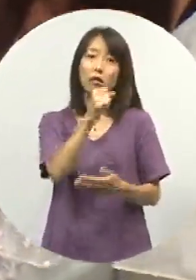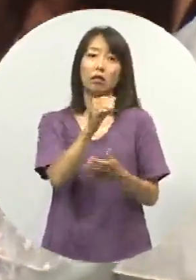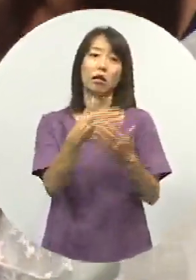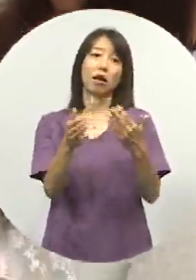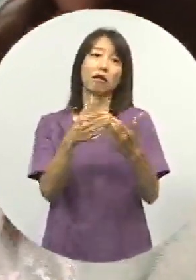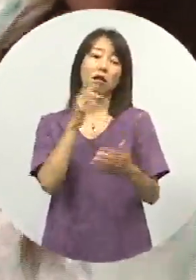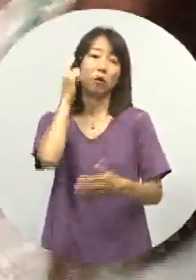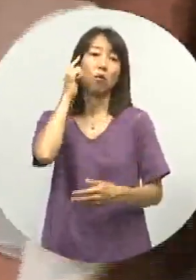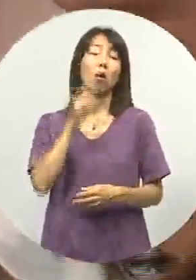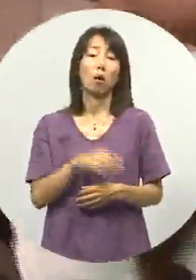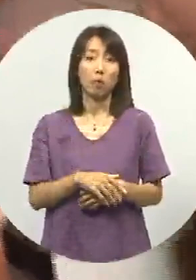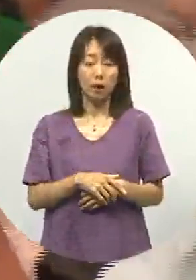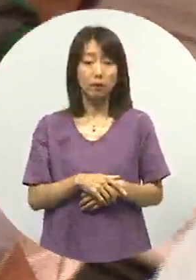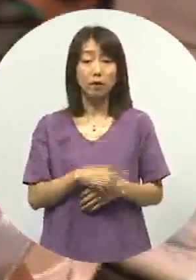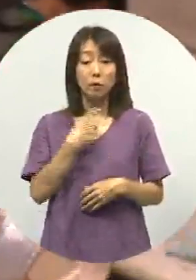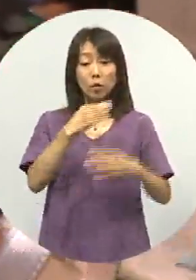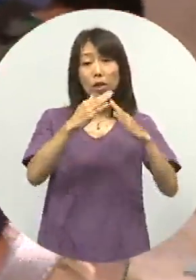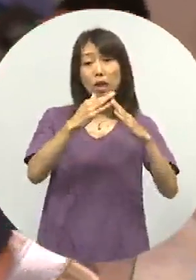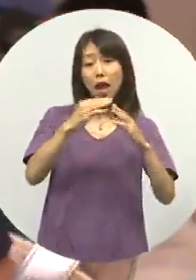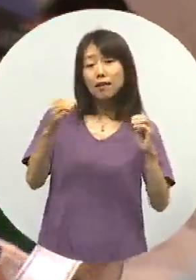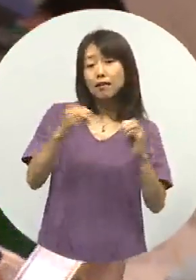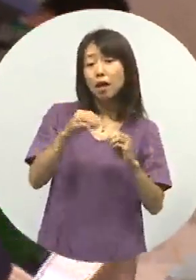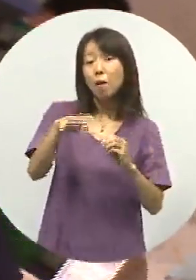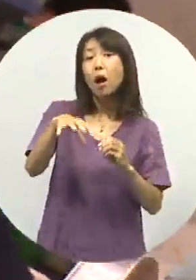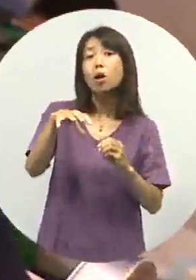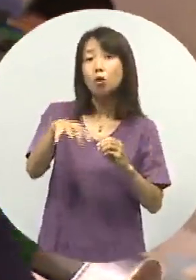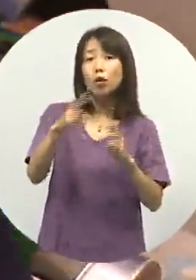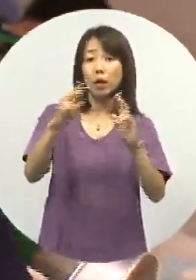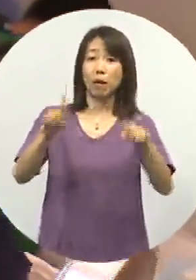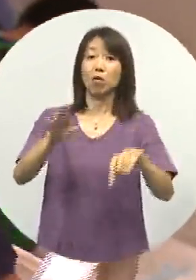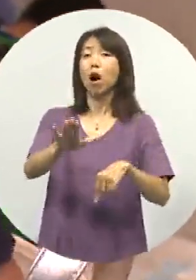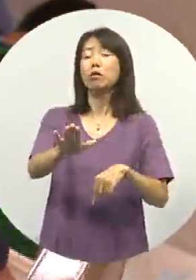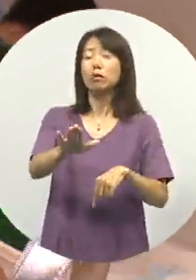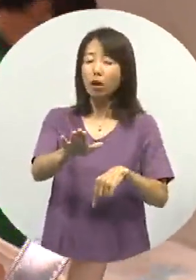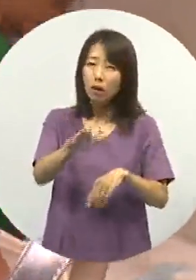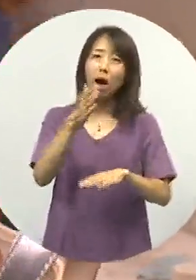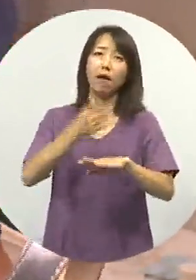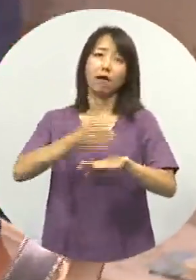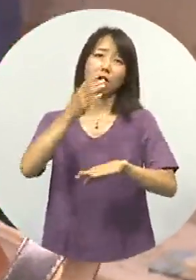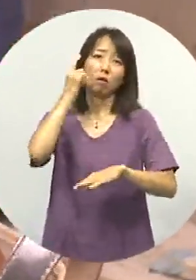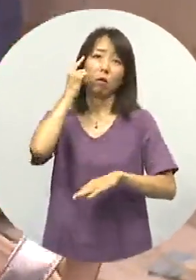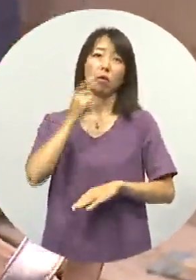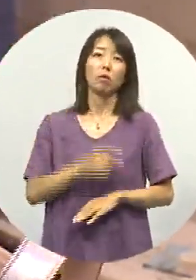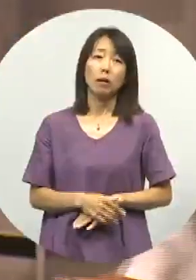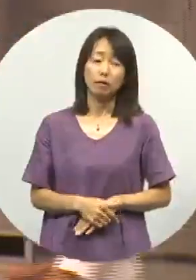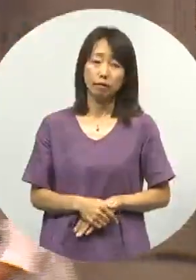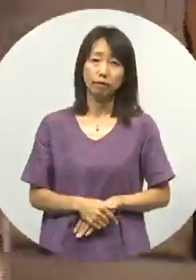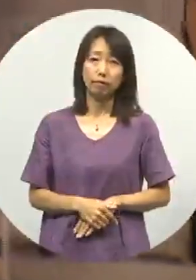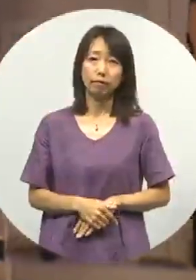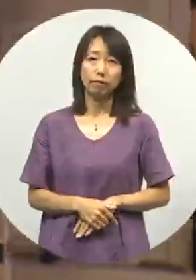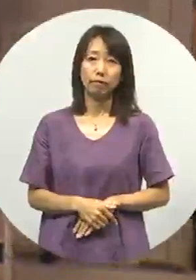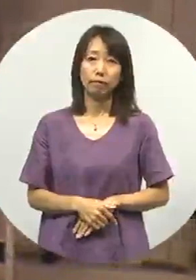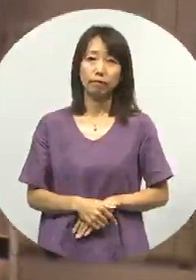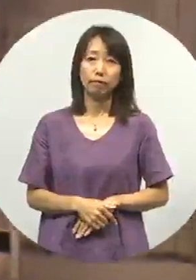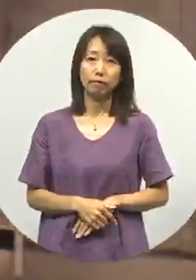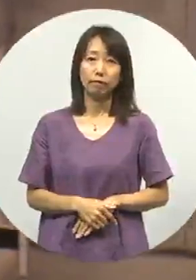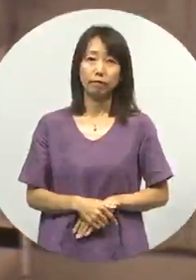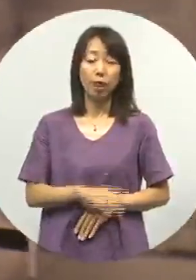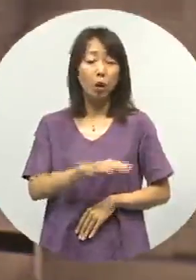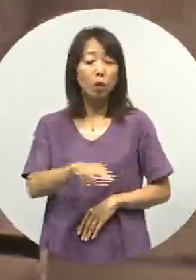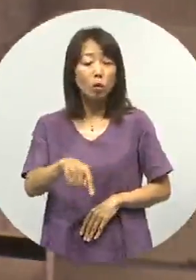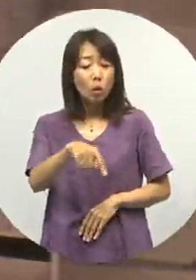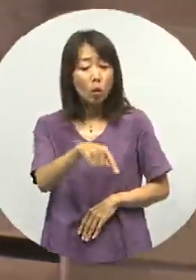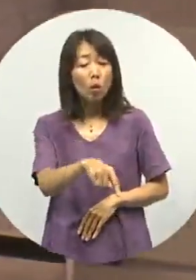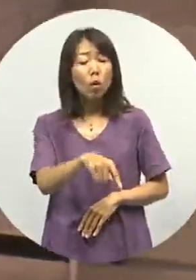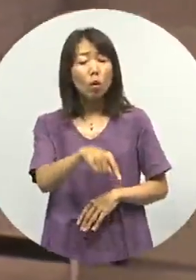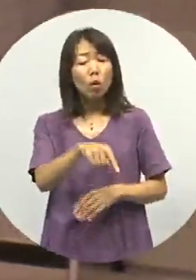まあ近い家から近いところでこういうことをしていただけるので非常にありがたいなって思います。 お子さんにとって展示